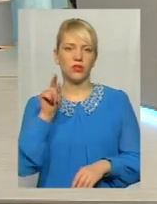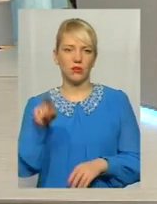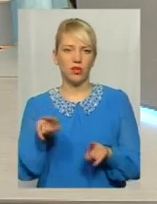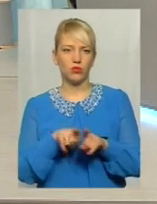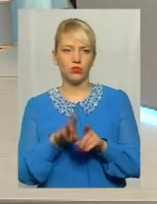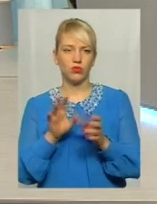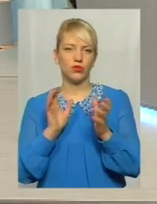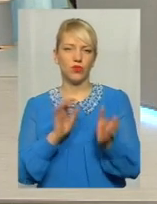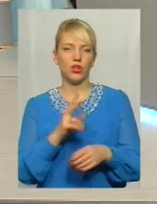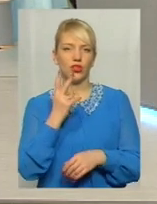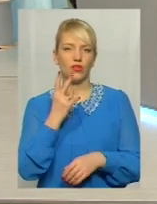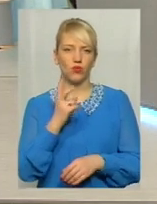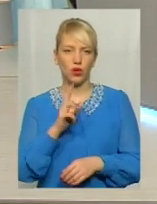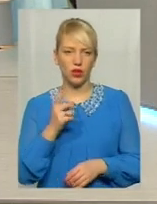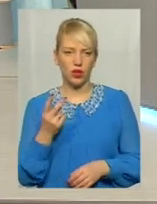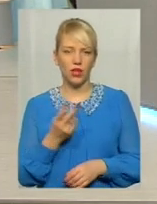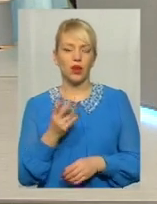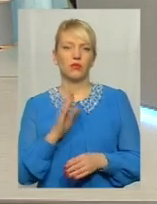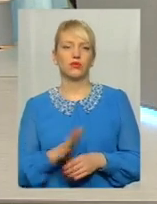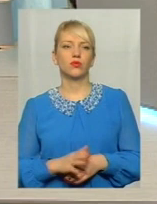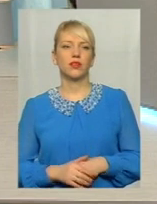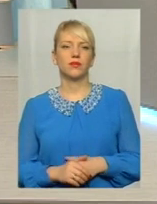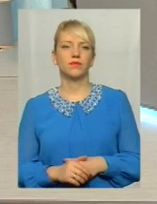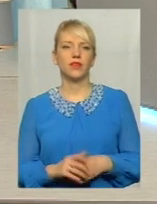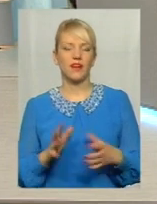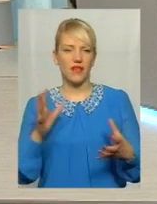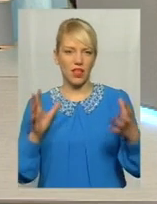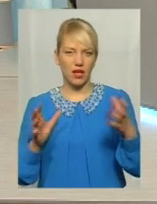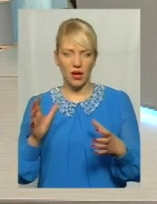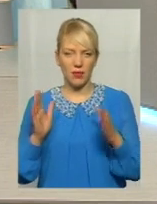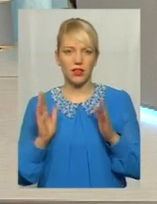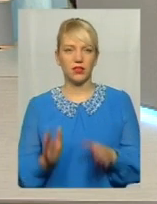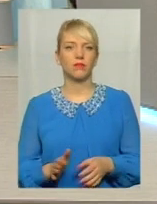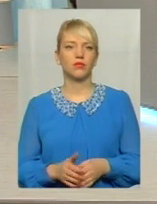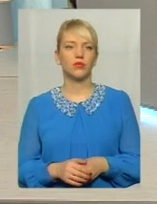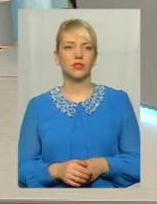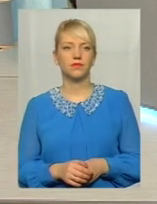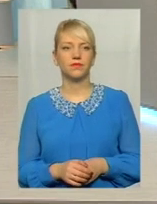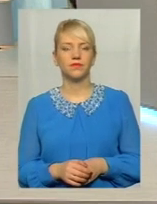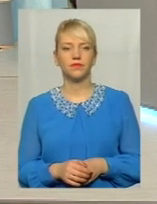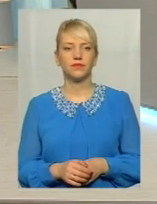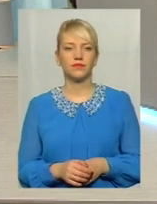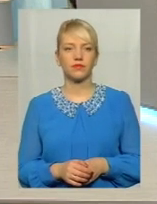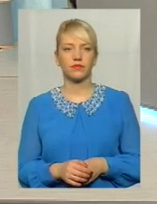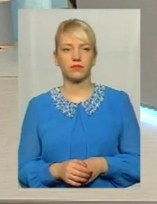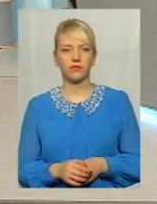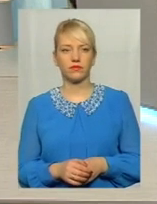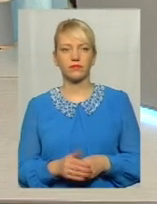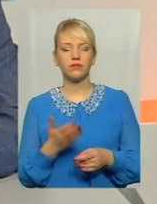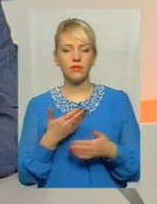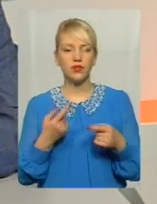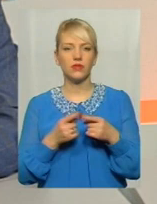буде, і двойка буде, і ми перевезли, великогабаритна двойка вийшла на маршрути вечір. Тобто ми цю